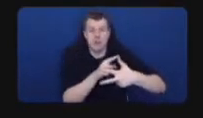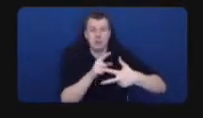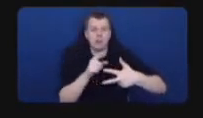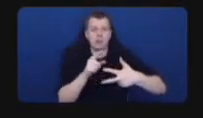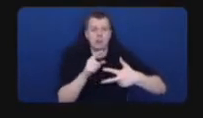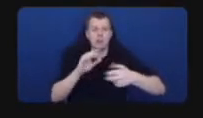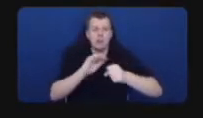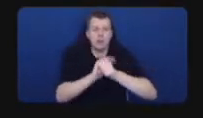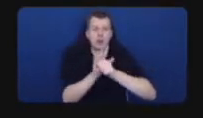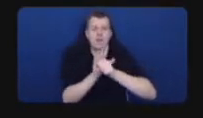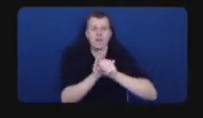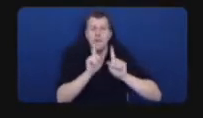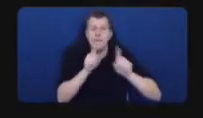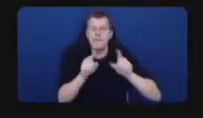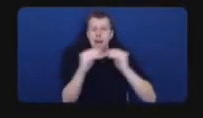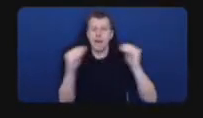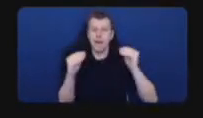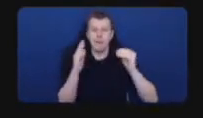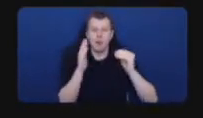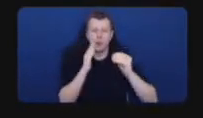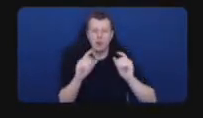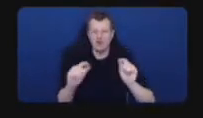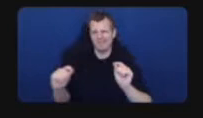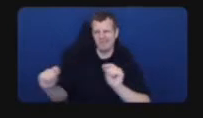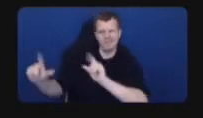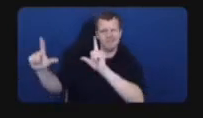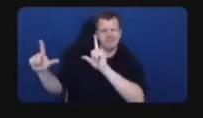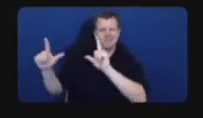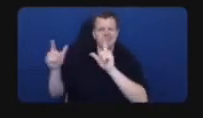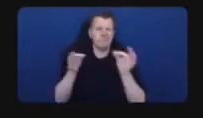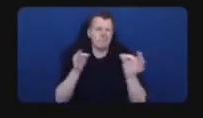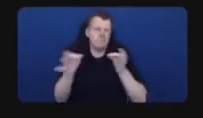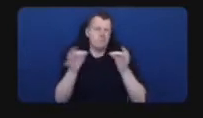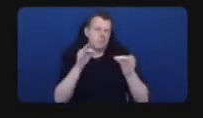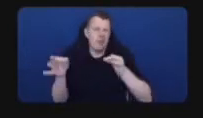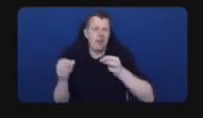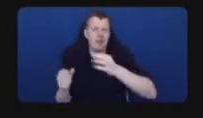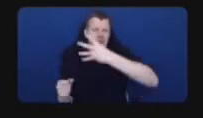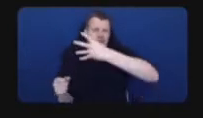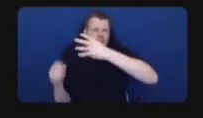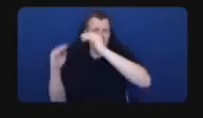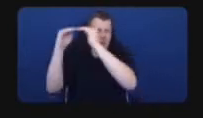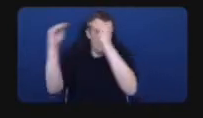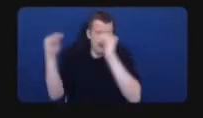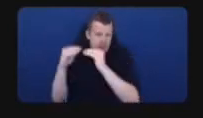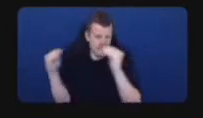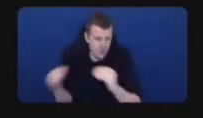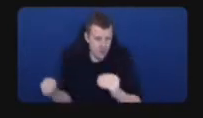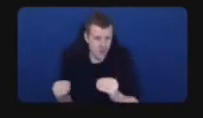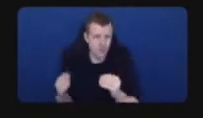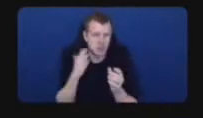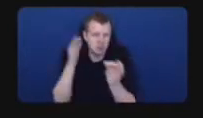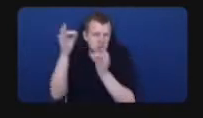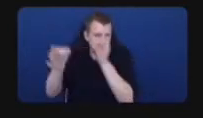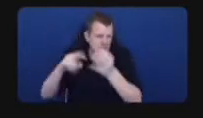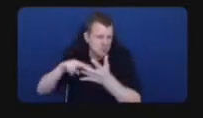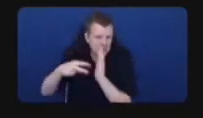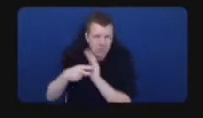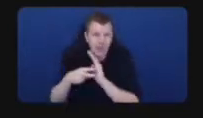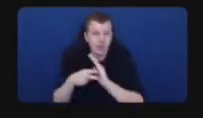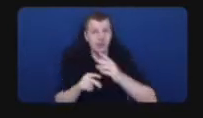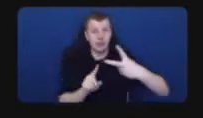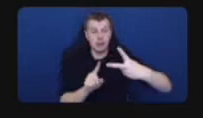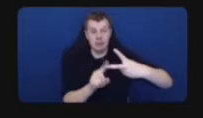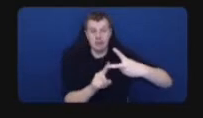第一个链接是关于新冠的一些应急反应，就是告诉你是每一个级别是说的内